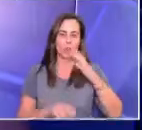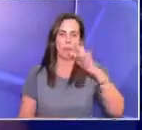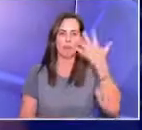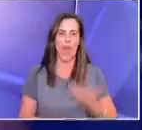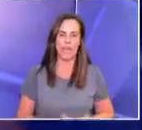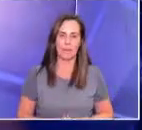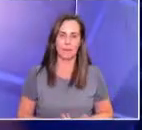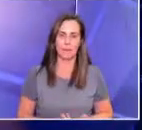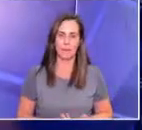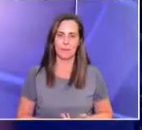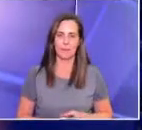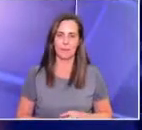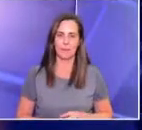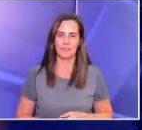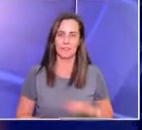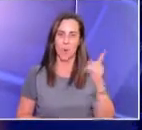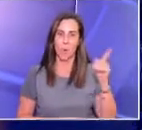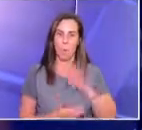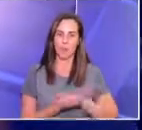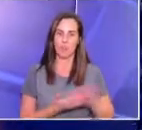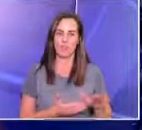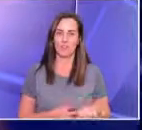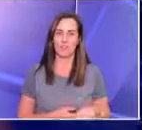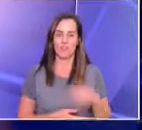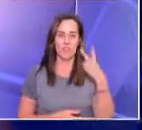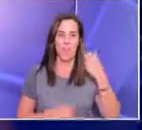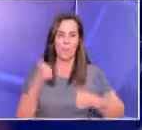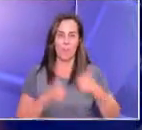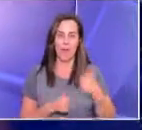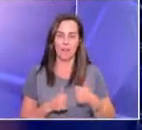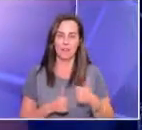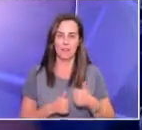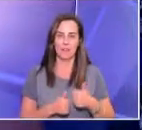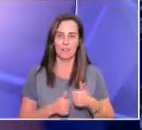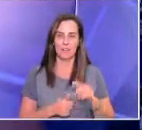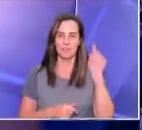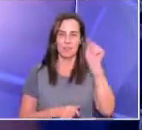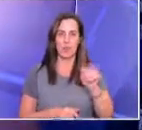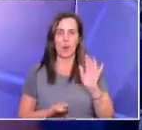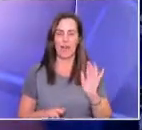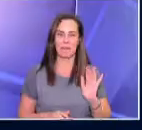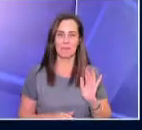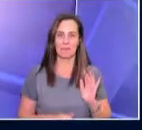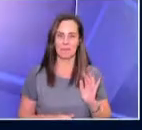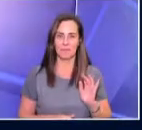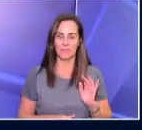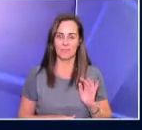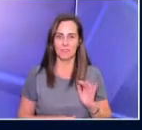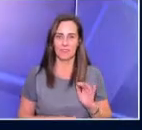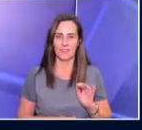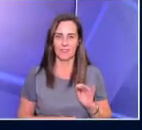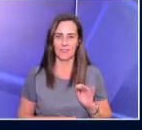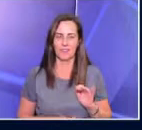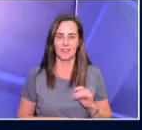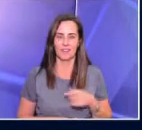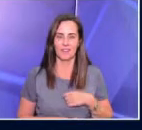שנייה, חכה, תכף אנחנו נדבר על זה. פשוט מאוד, שתי מועמדים, ג'וקרים. אני מלא אקו באוזן,